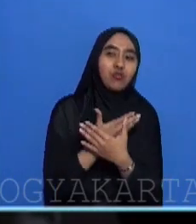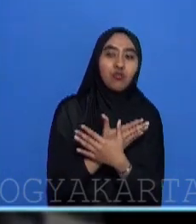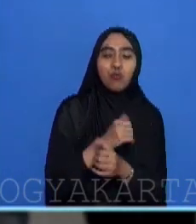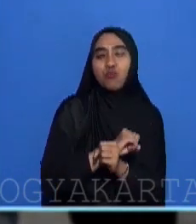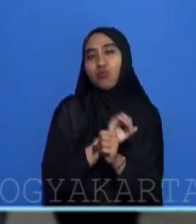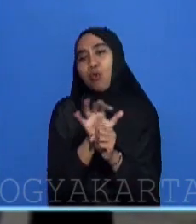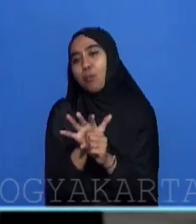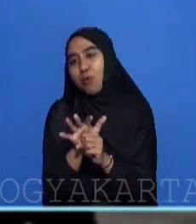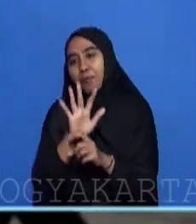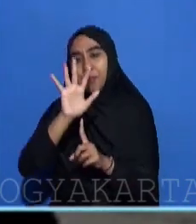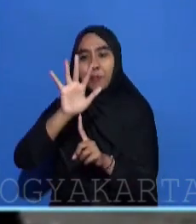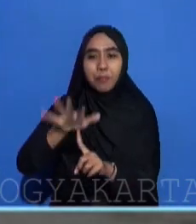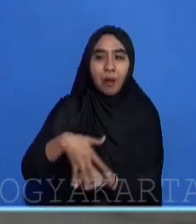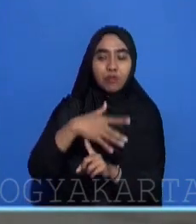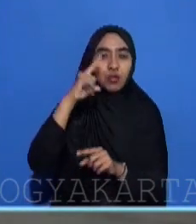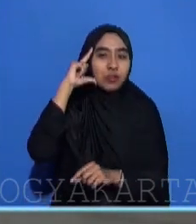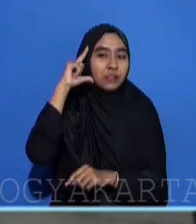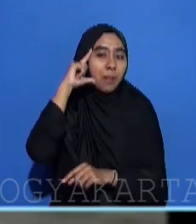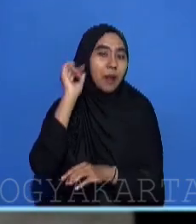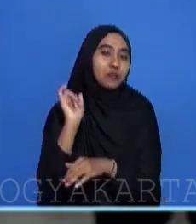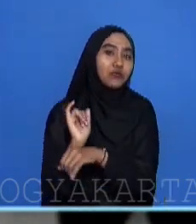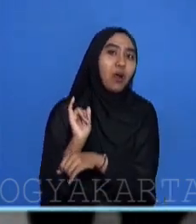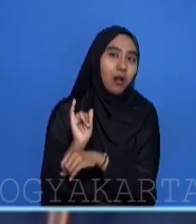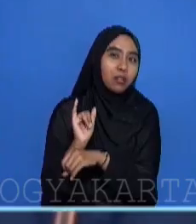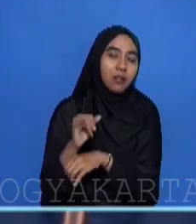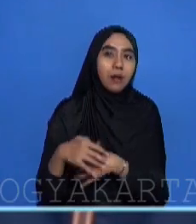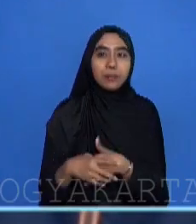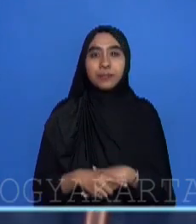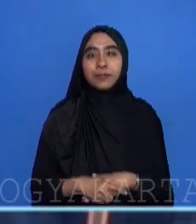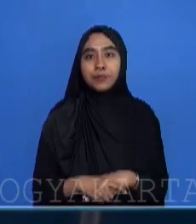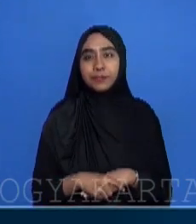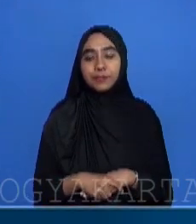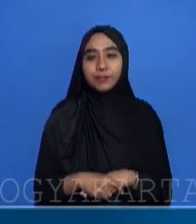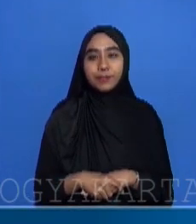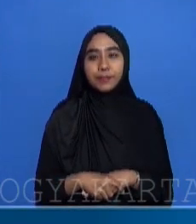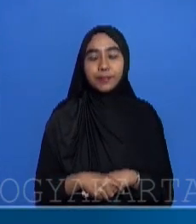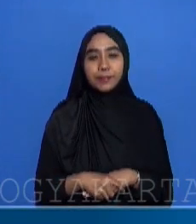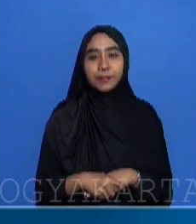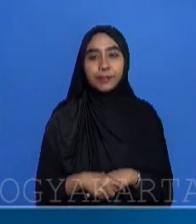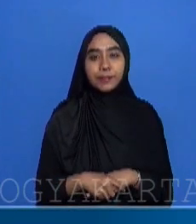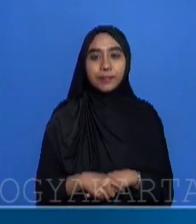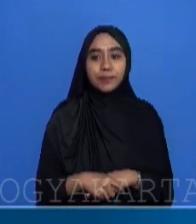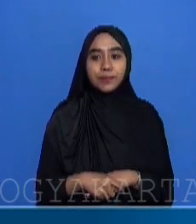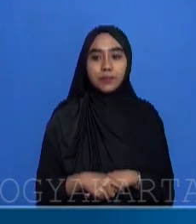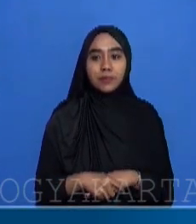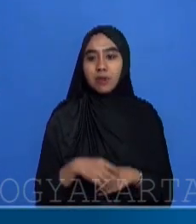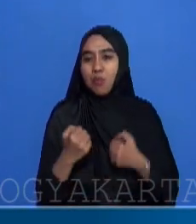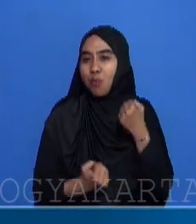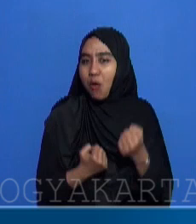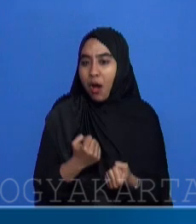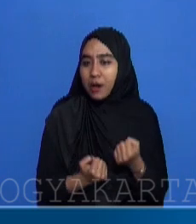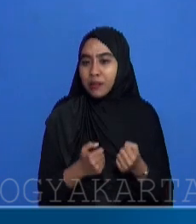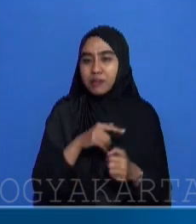Progo, Bantul, Sleman, hingga Yogyakarta. Untuk patroli di